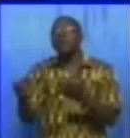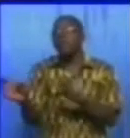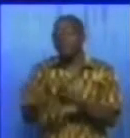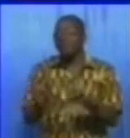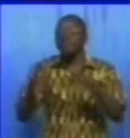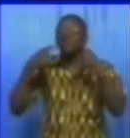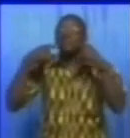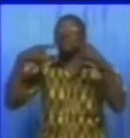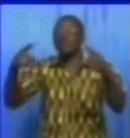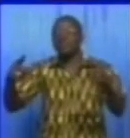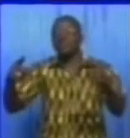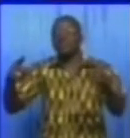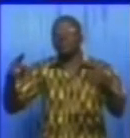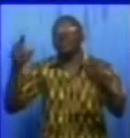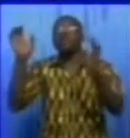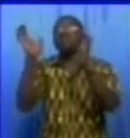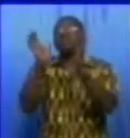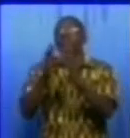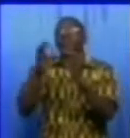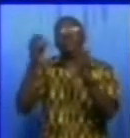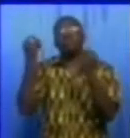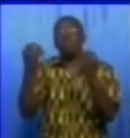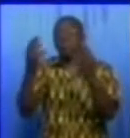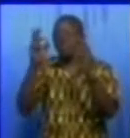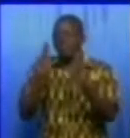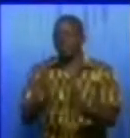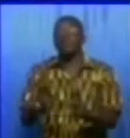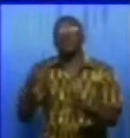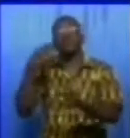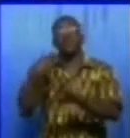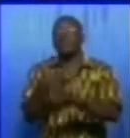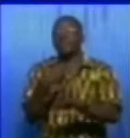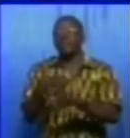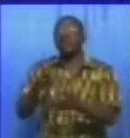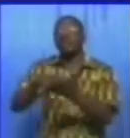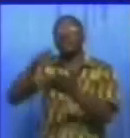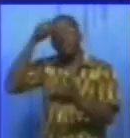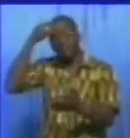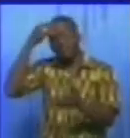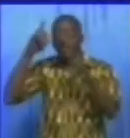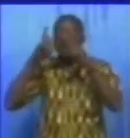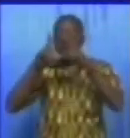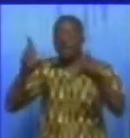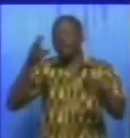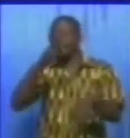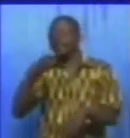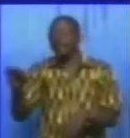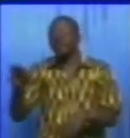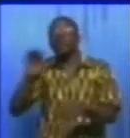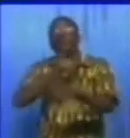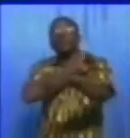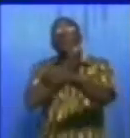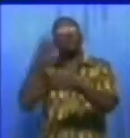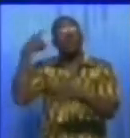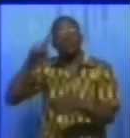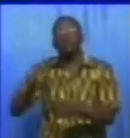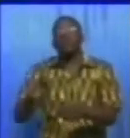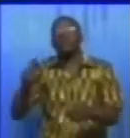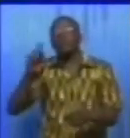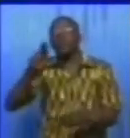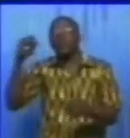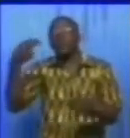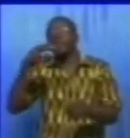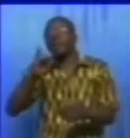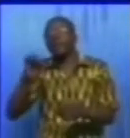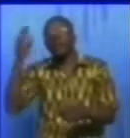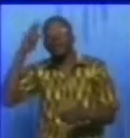grammaire. Afin de toucher le maximum de personnes qui ont des difficultés dans l'apprentissage de la langue française, l'auteur de Hugo et les rois être et